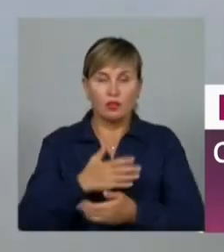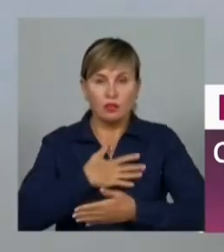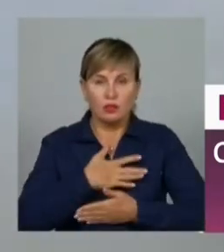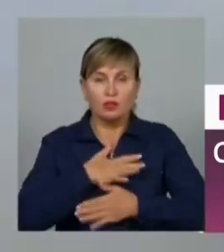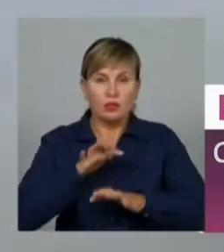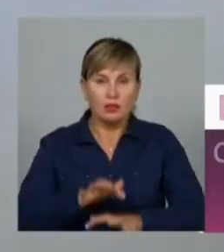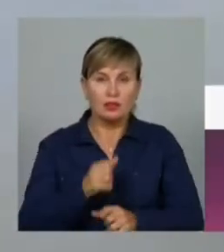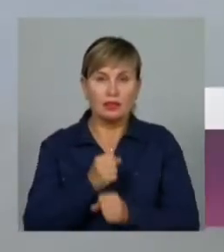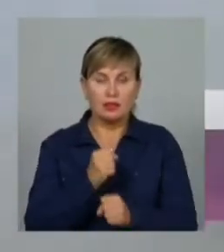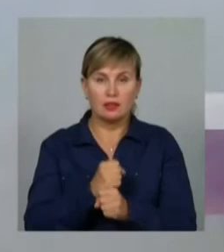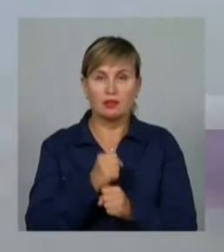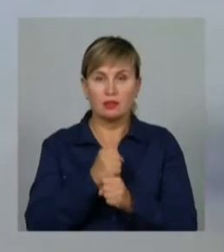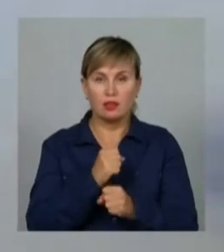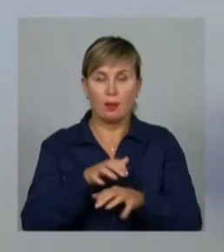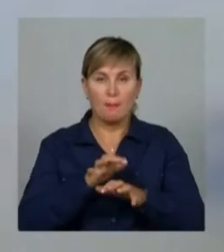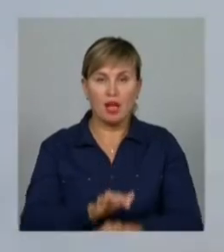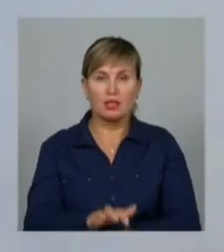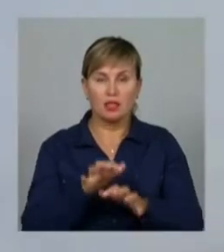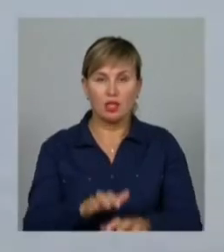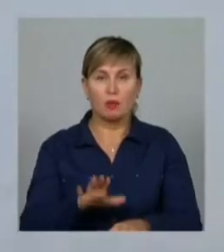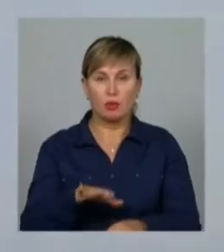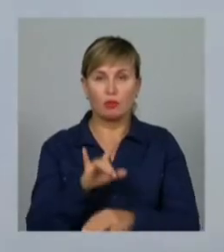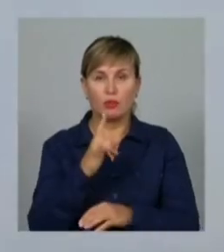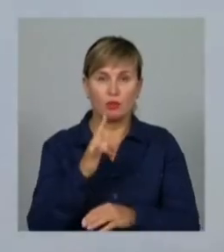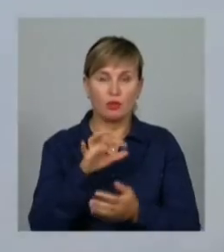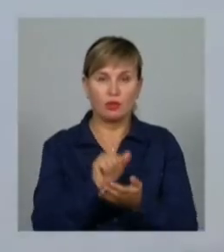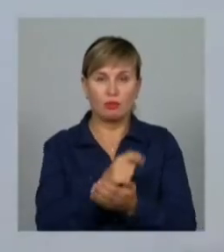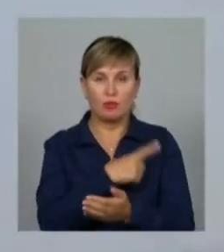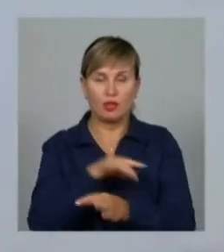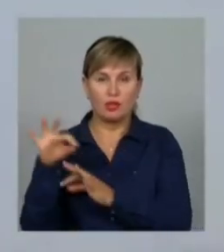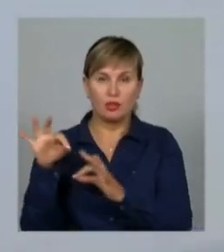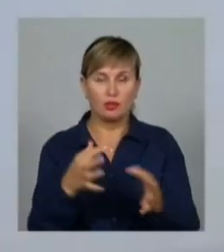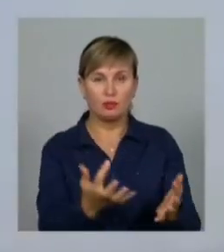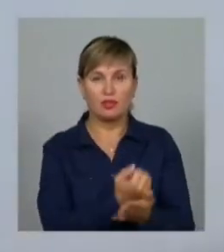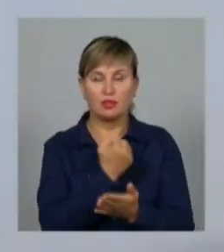дыхательные пути от воды, сделал массаж тела. Затем ребенком занялась бригада скорой помощи.